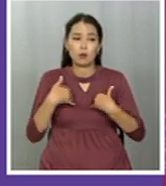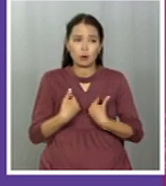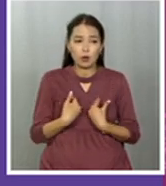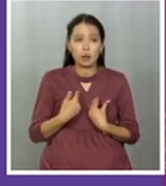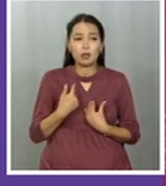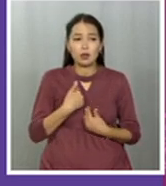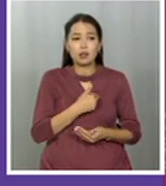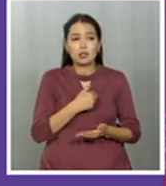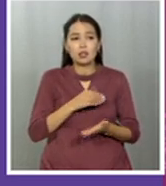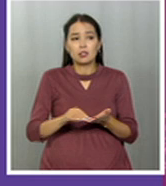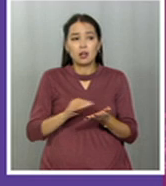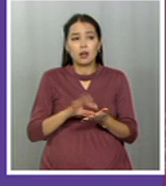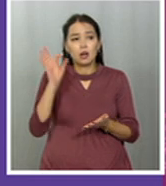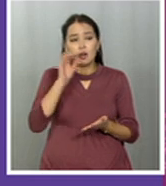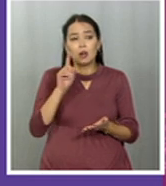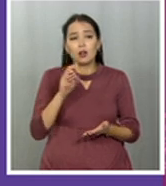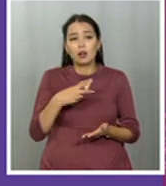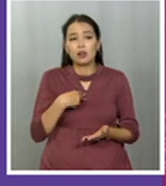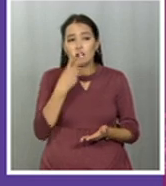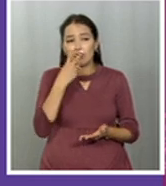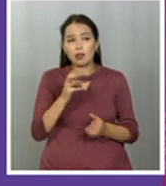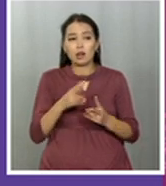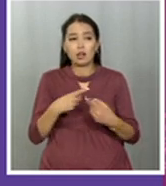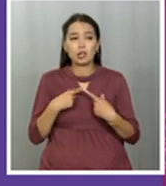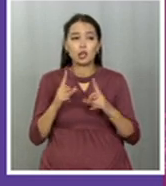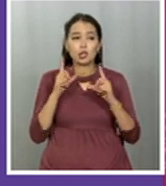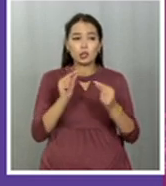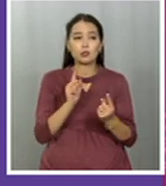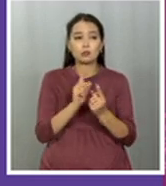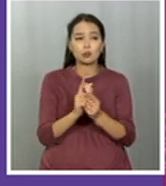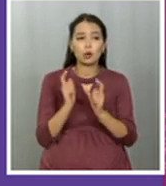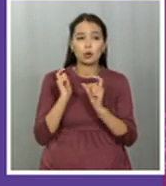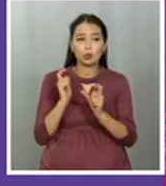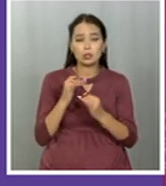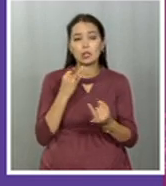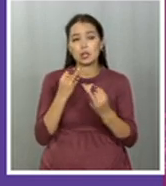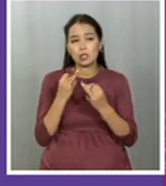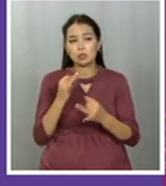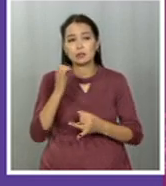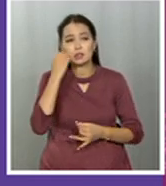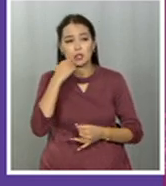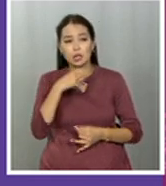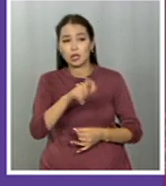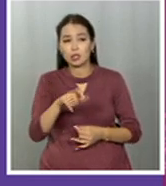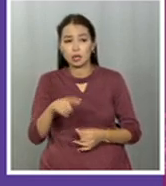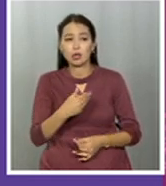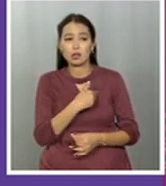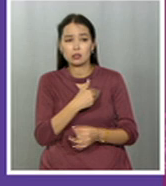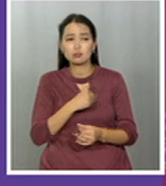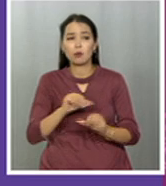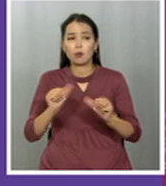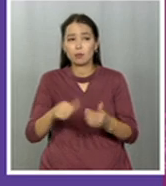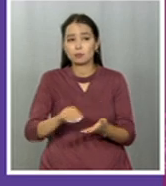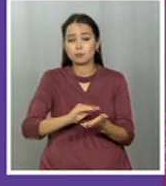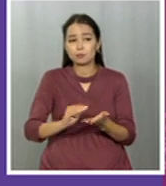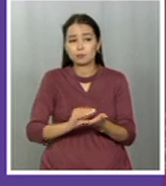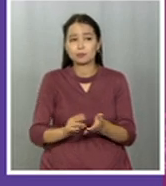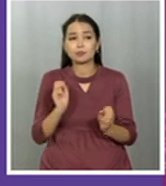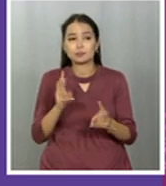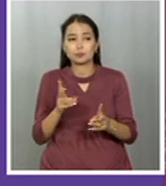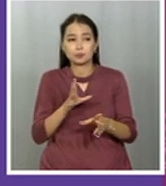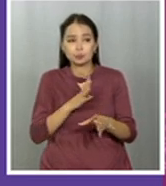видел, как я еду, встречаю грузовики и разговариваю со стариком. Хотел описать, как был расстроен старик смертью